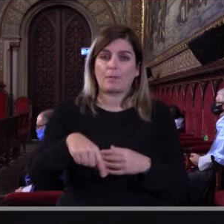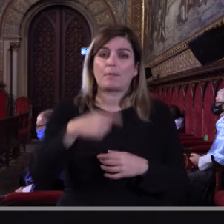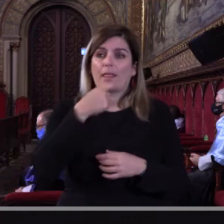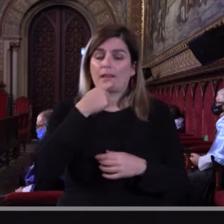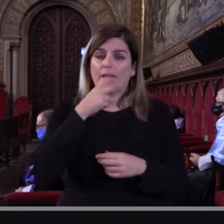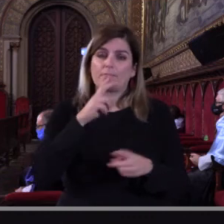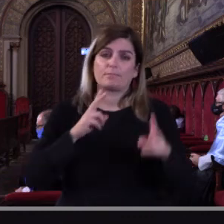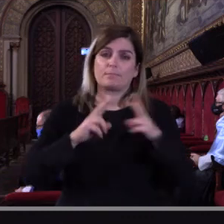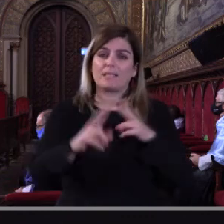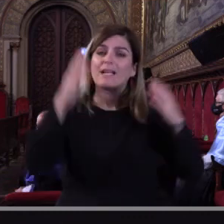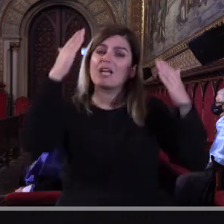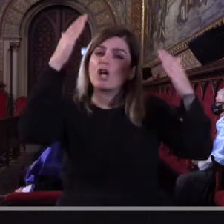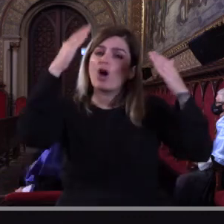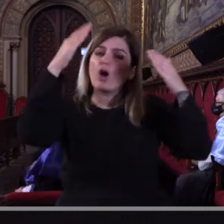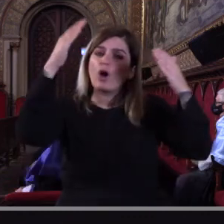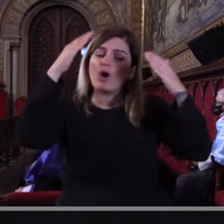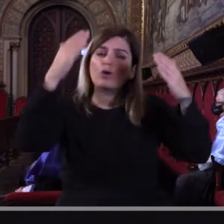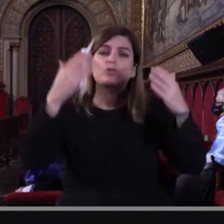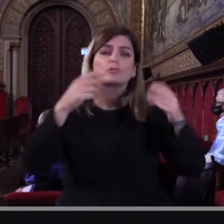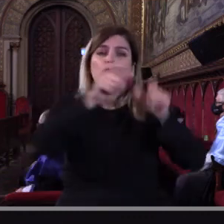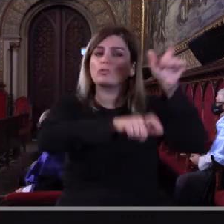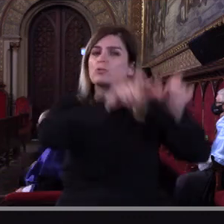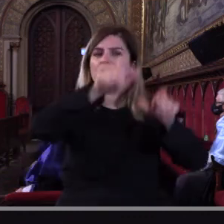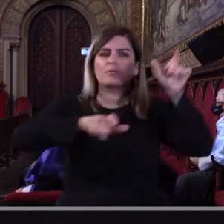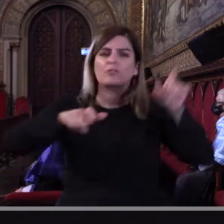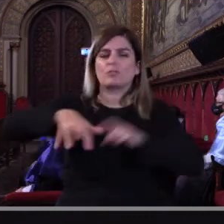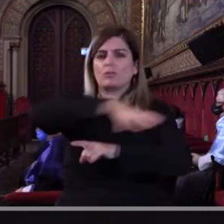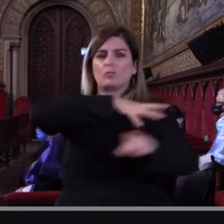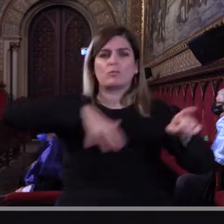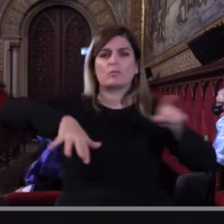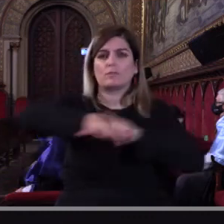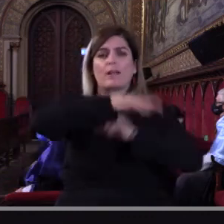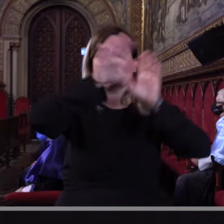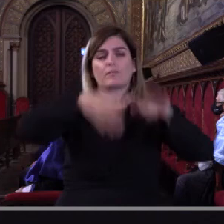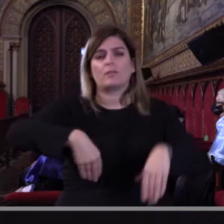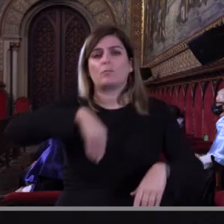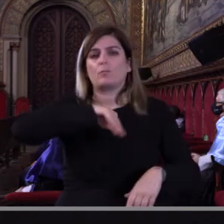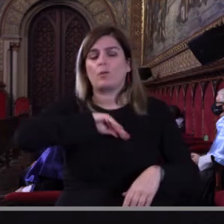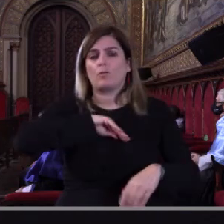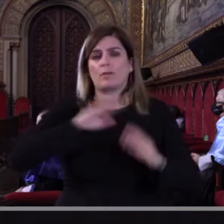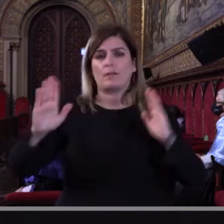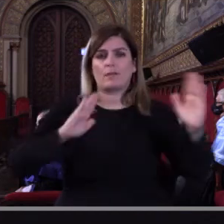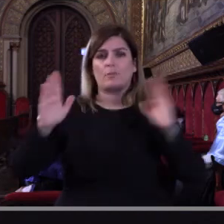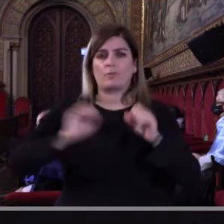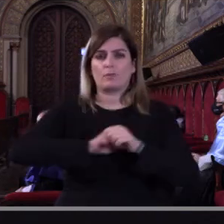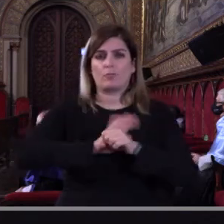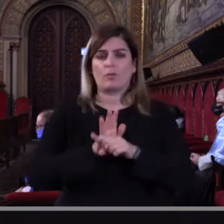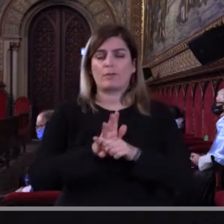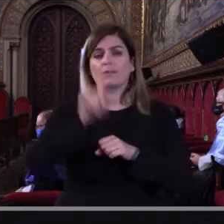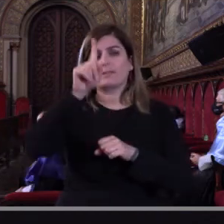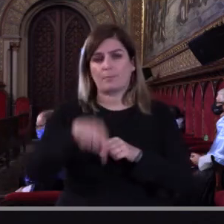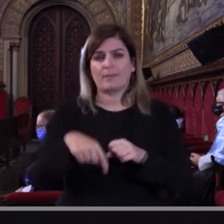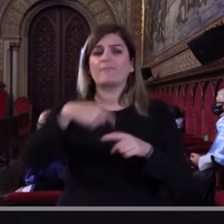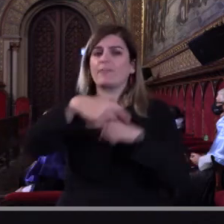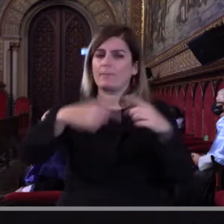un sentit record avui per les persones de la nostra comunitat que ens van deixar durant aquells dies i també per les